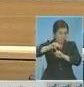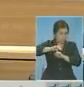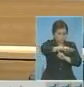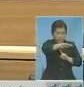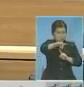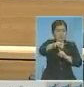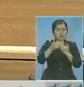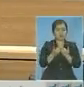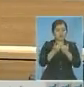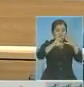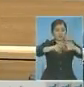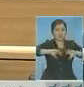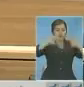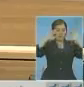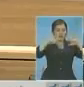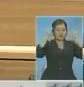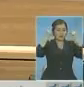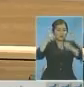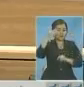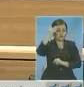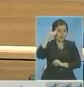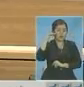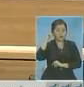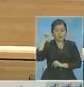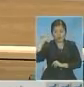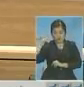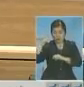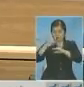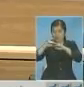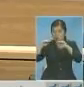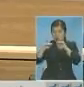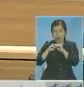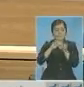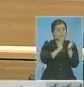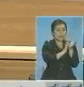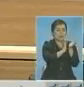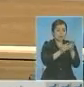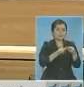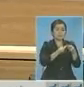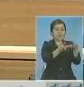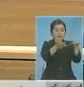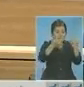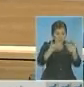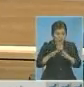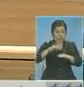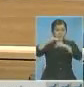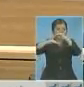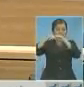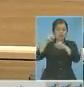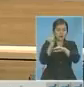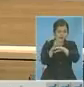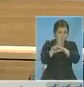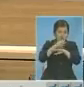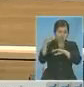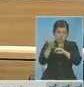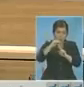จากที่รัฐบาลพระท่านนายกยิ่งลักษณ์ชินวัตรได้มีโครงการแจกแท็บเล็ตและก็พัฒนาระบบอินเทอร์เน็ตความเร็วสูงให้กับพี่น้องประชา